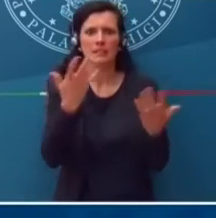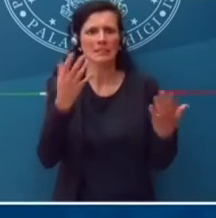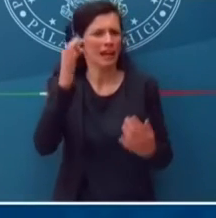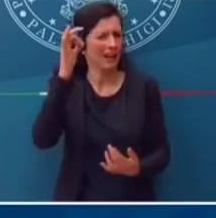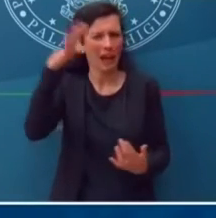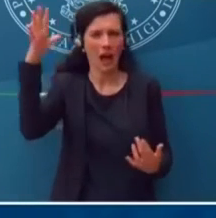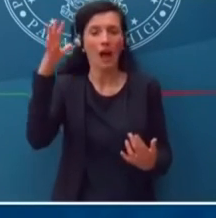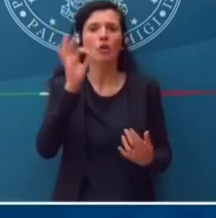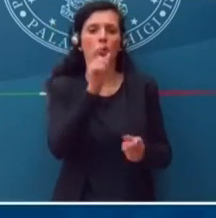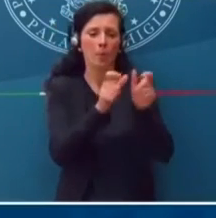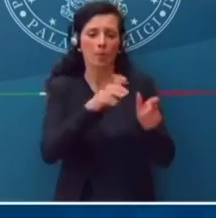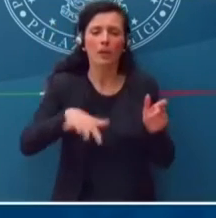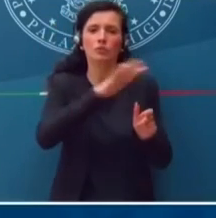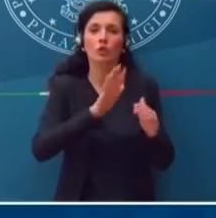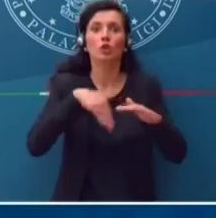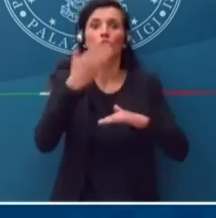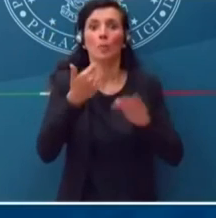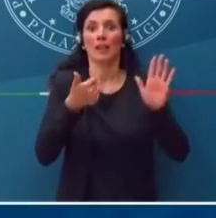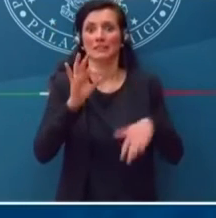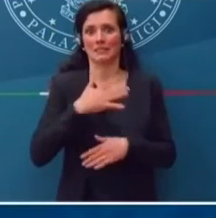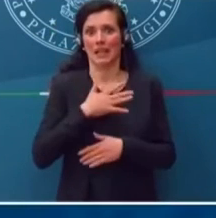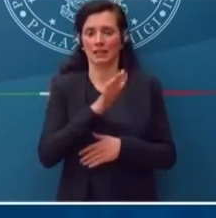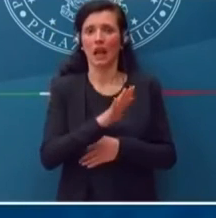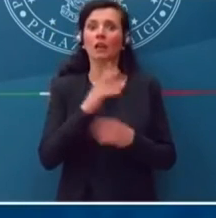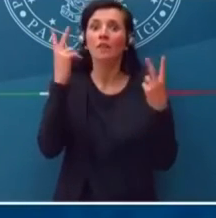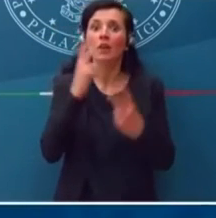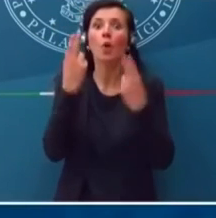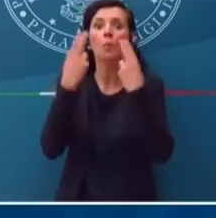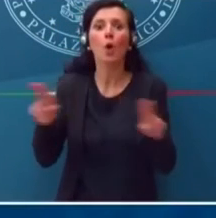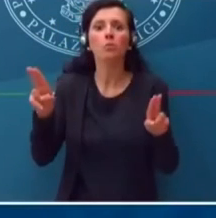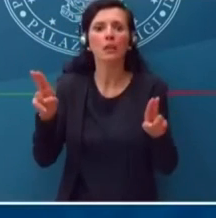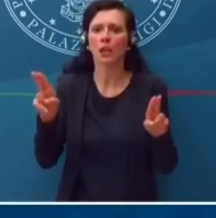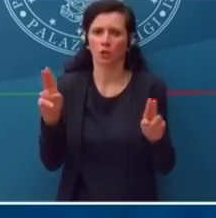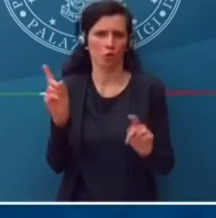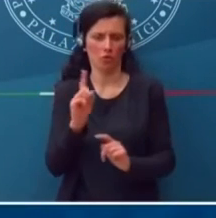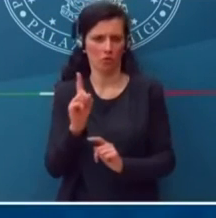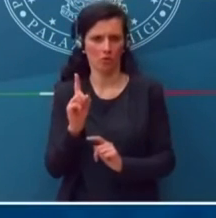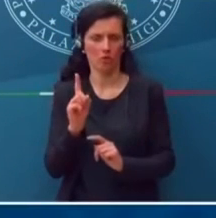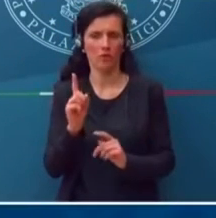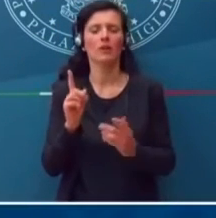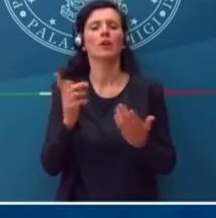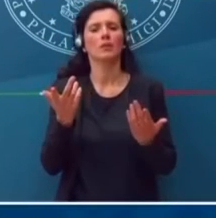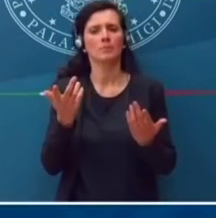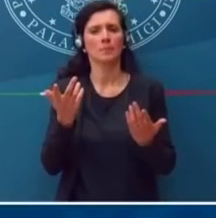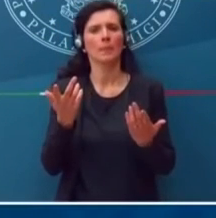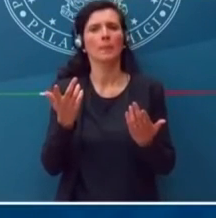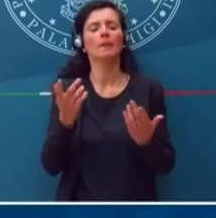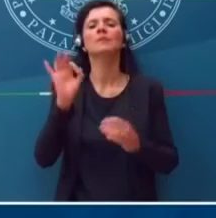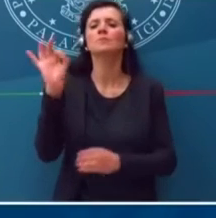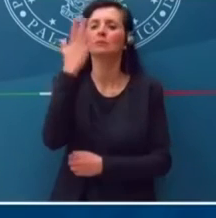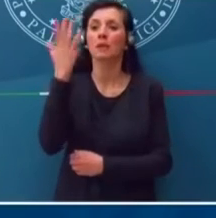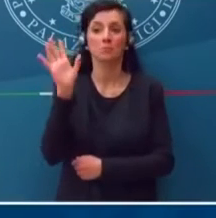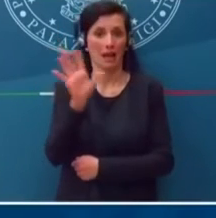sopra i 60 anni, ma non è certo proibito. Detto in termini ancora più pratici, se